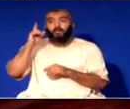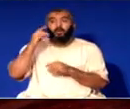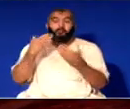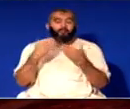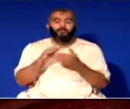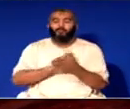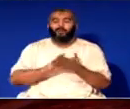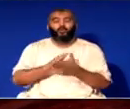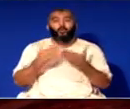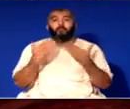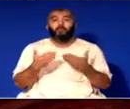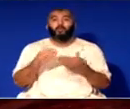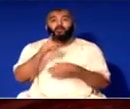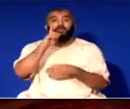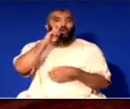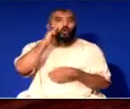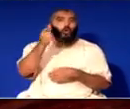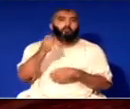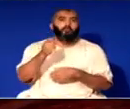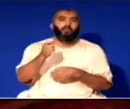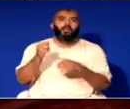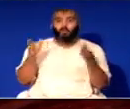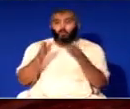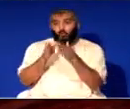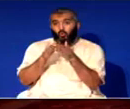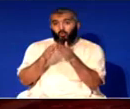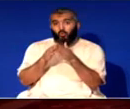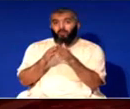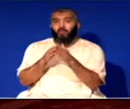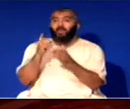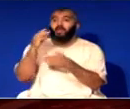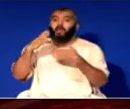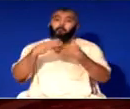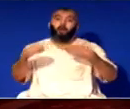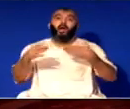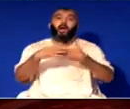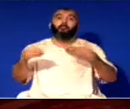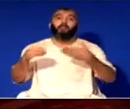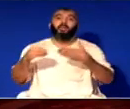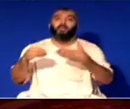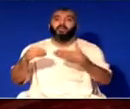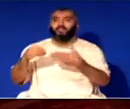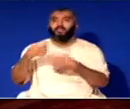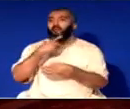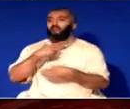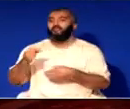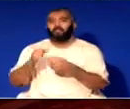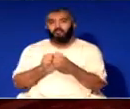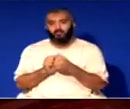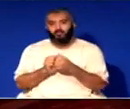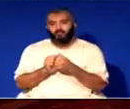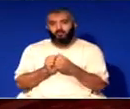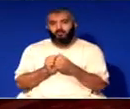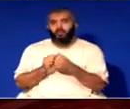له وشوفي لله، قالت لك ما نعطيلوش الكواغط، ما يدير الكواغط وما يحوسش على ولادي. الا راه باغي يجي يتفضل يشوف